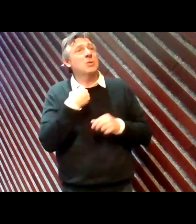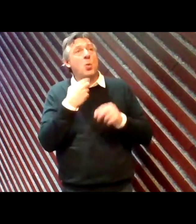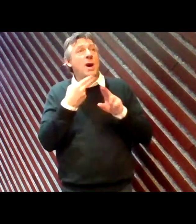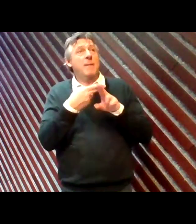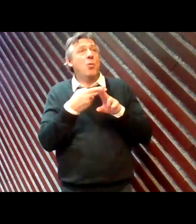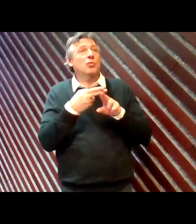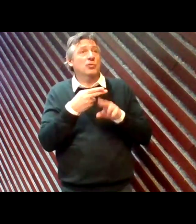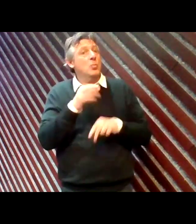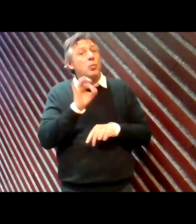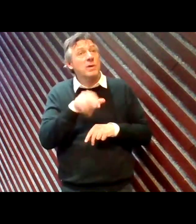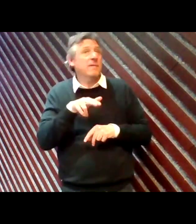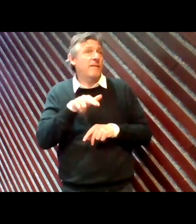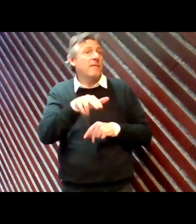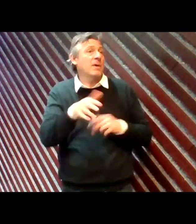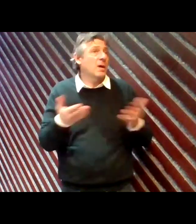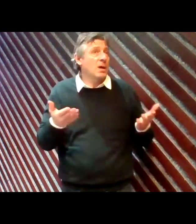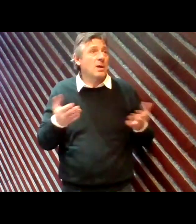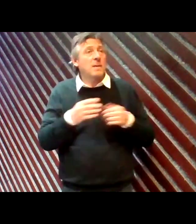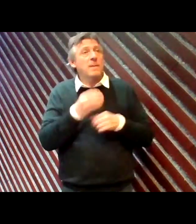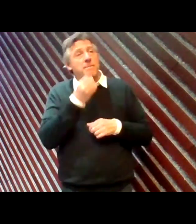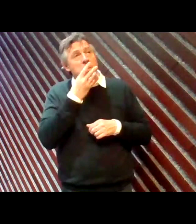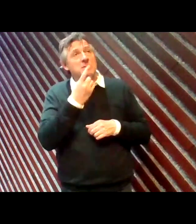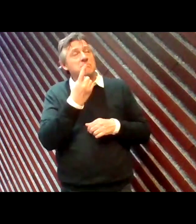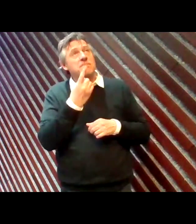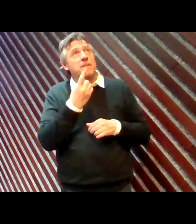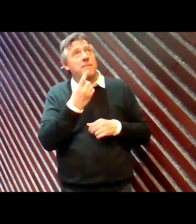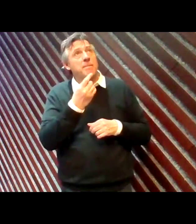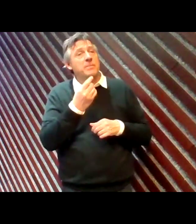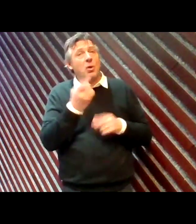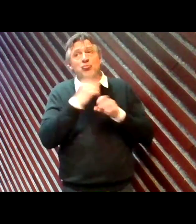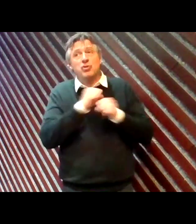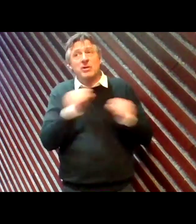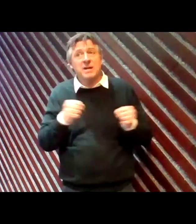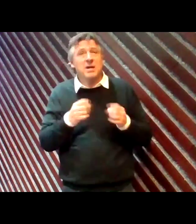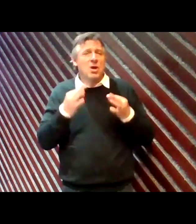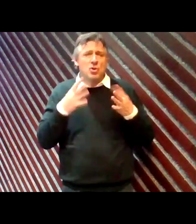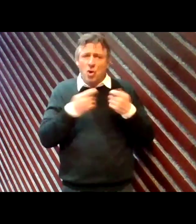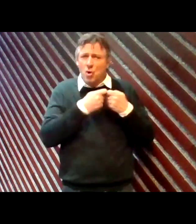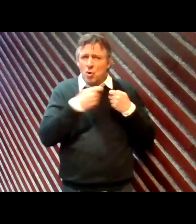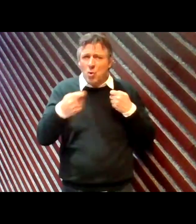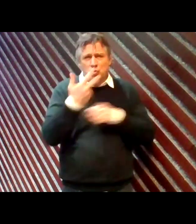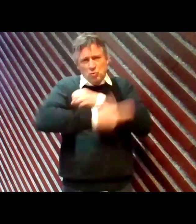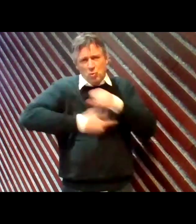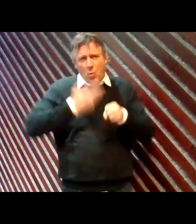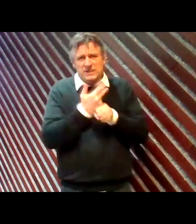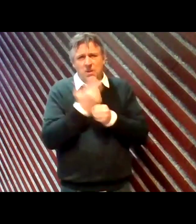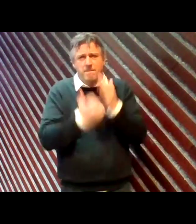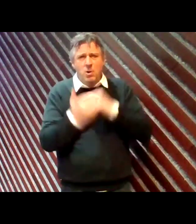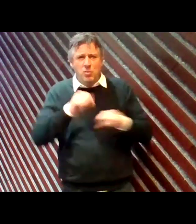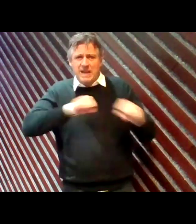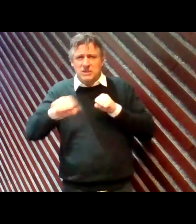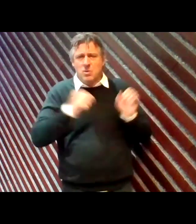ce qui est génial avec on est sur 3 ans et qu